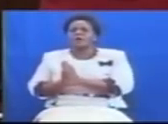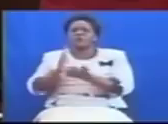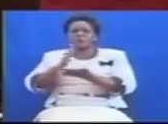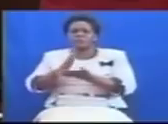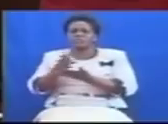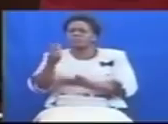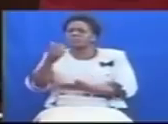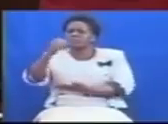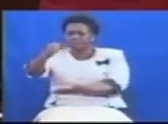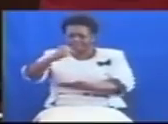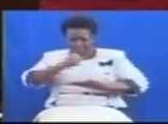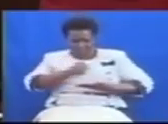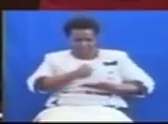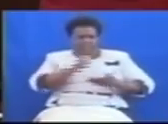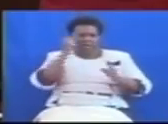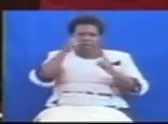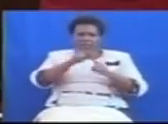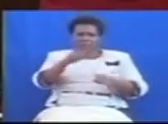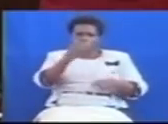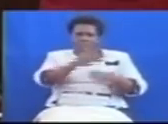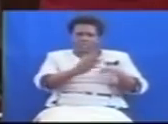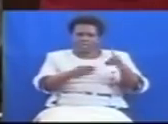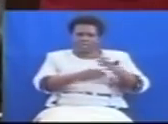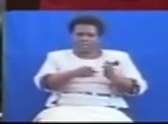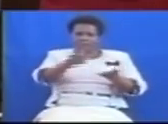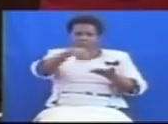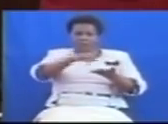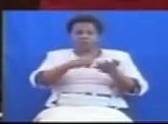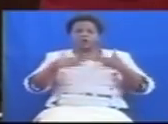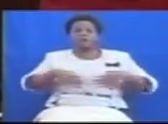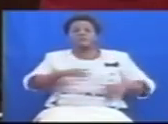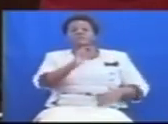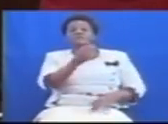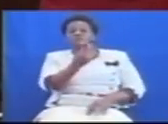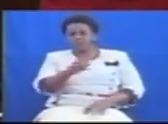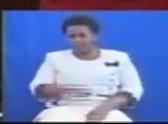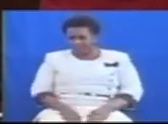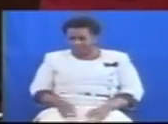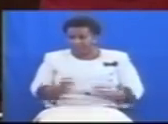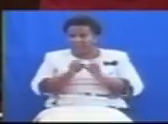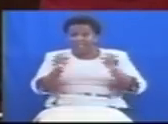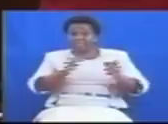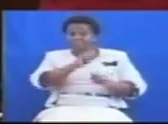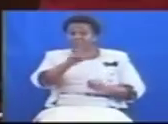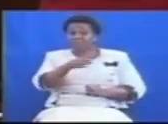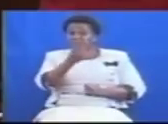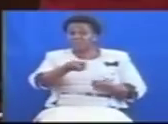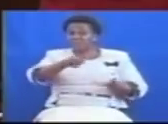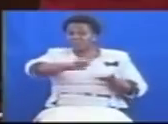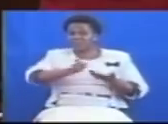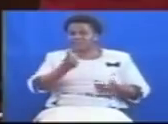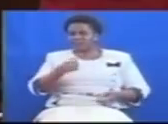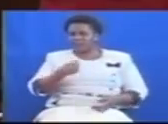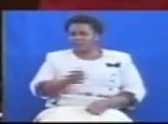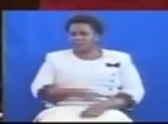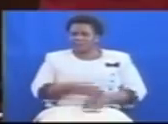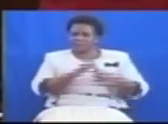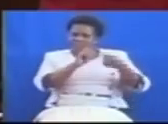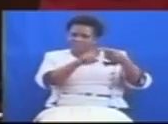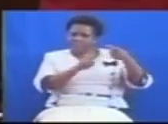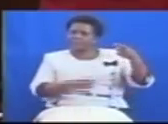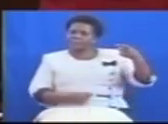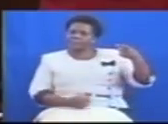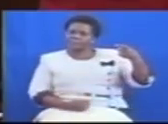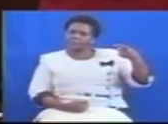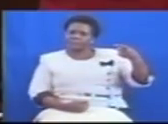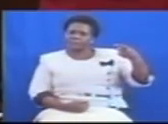fedha kwa ajili ya kujenga vituo vya afya viwili. Na nina maswali mawili ya nyongeza. Swali la kwanza,